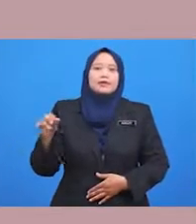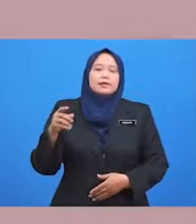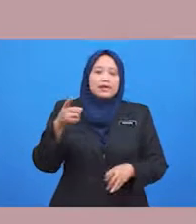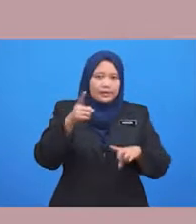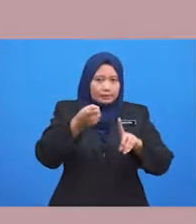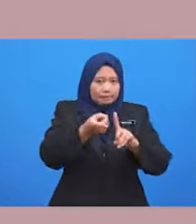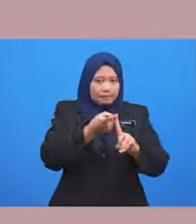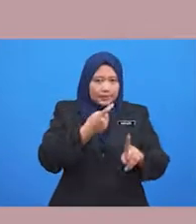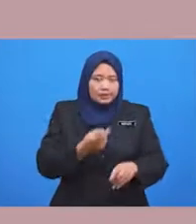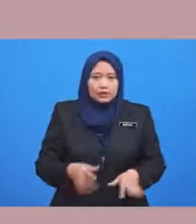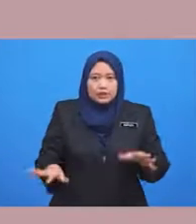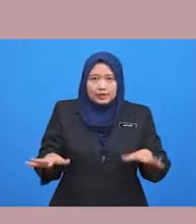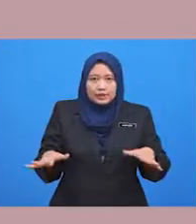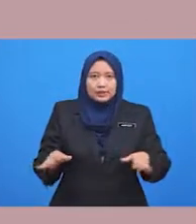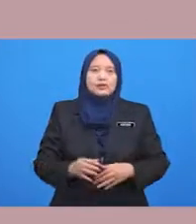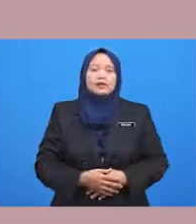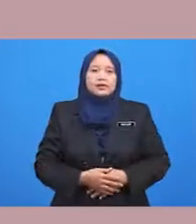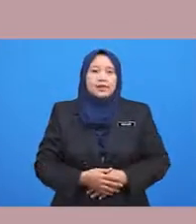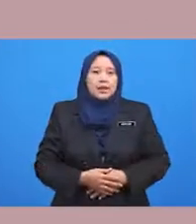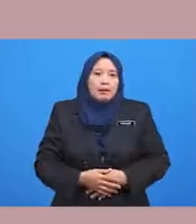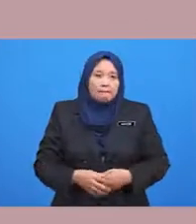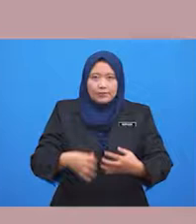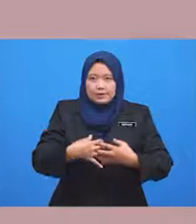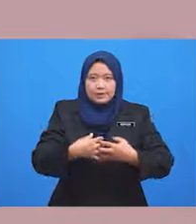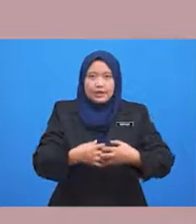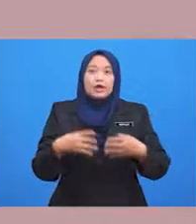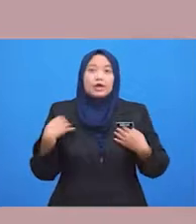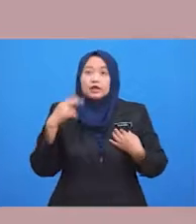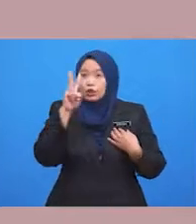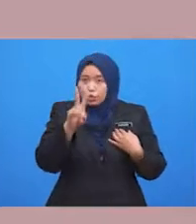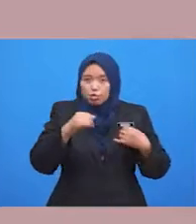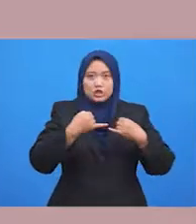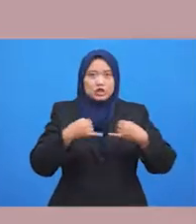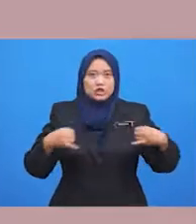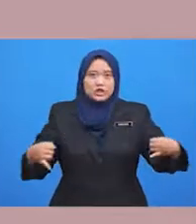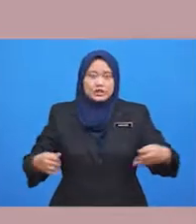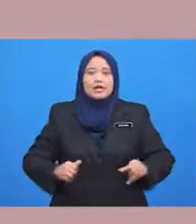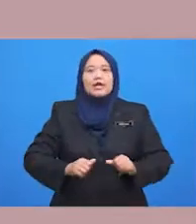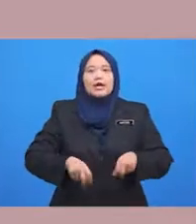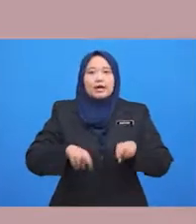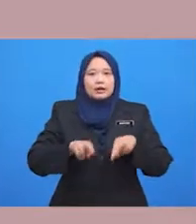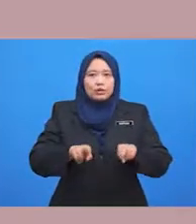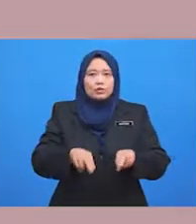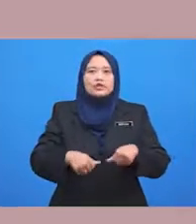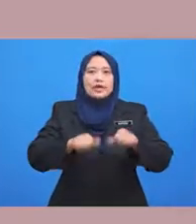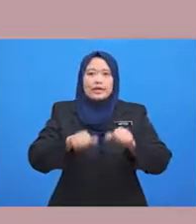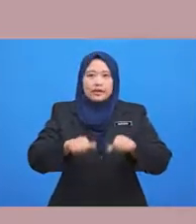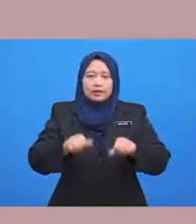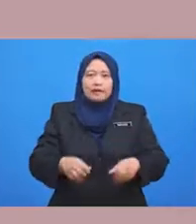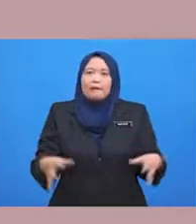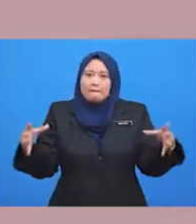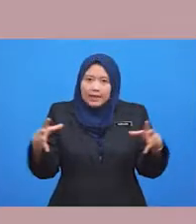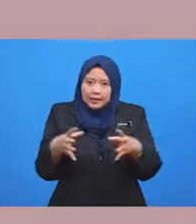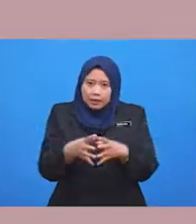Mesin ini menghasilkan dua jenis arus aliran mikro serta gelombang iaitu frekuensi